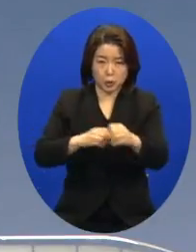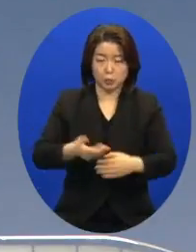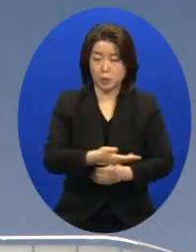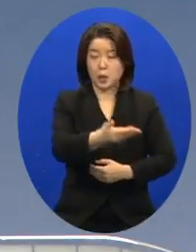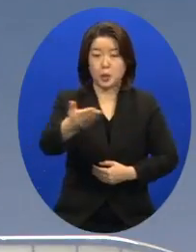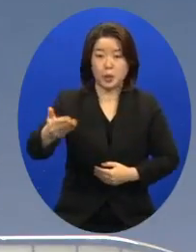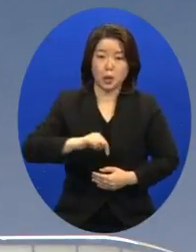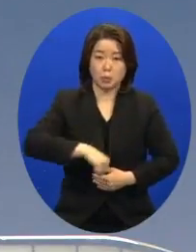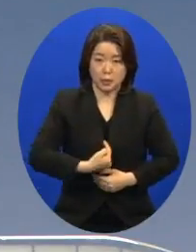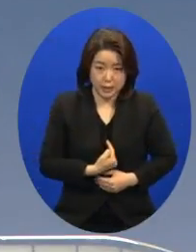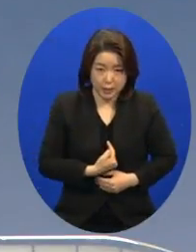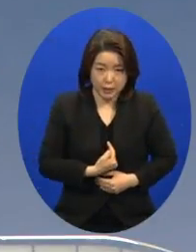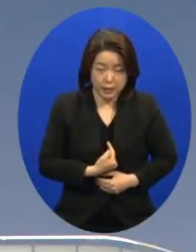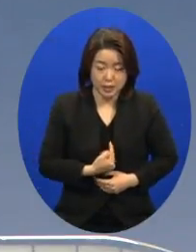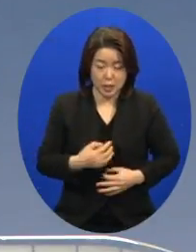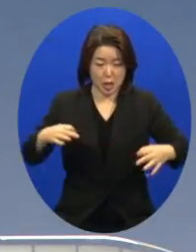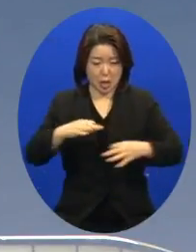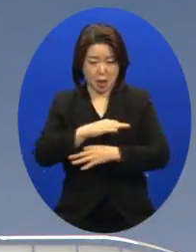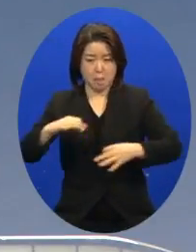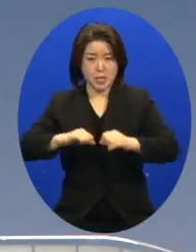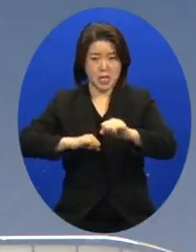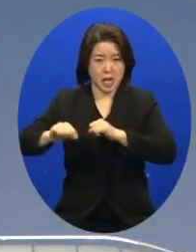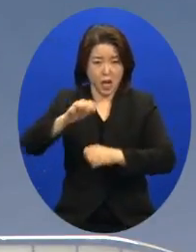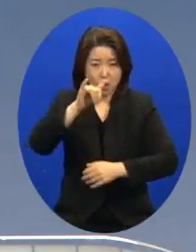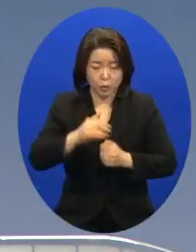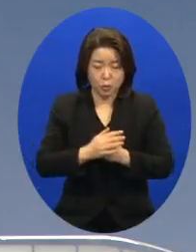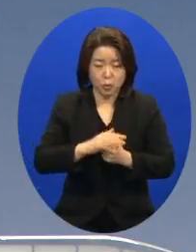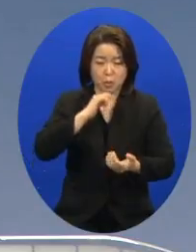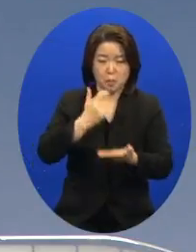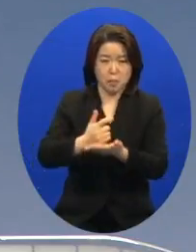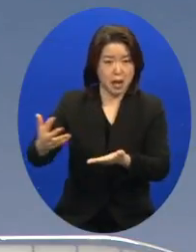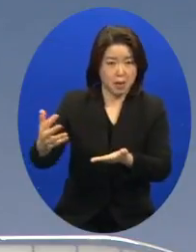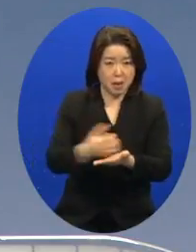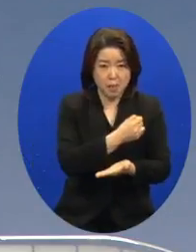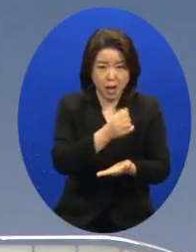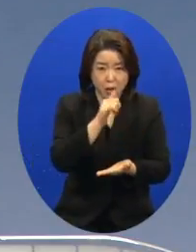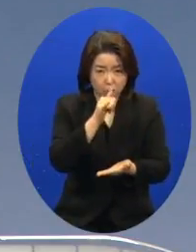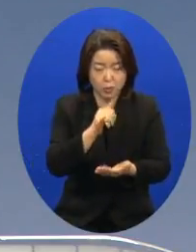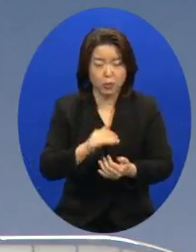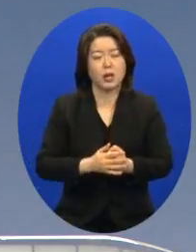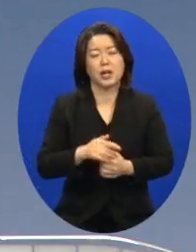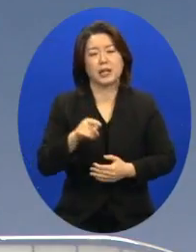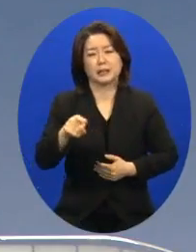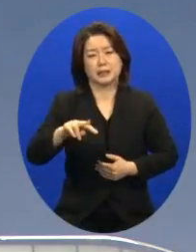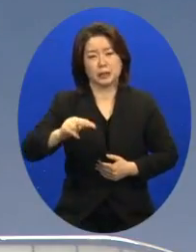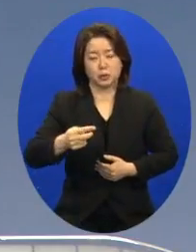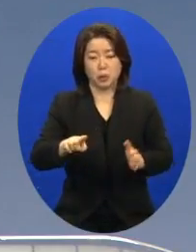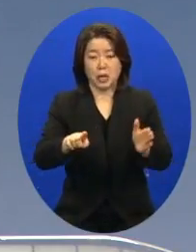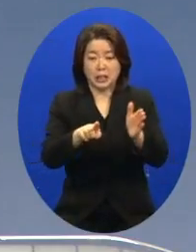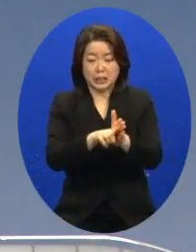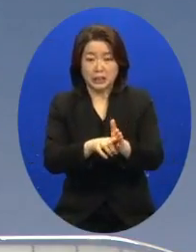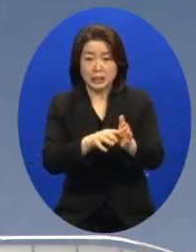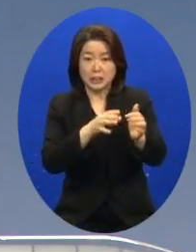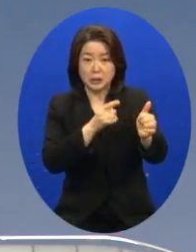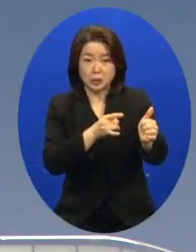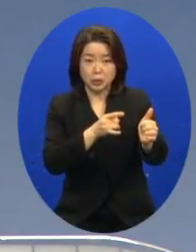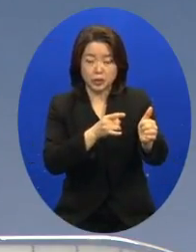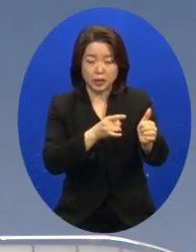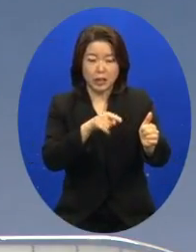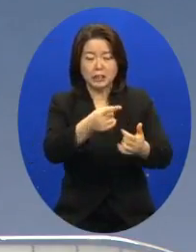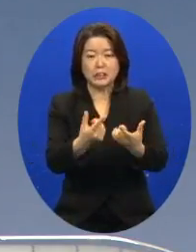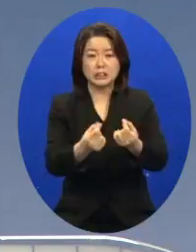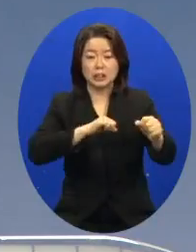여러분 자신이 불의를 행하고 소교 빼앗고 있으며 그것도 신도들에게 그런 짓을 하고